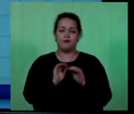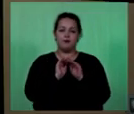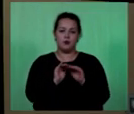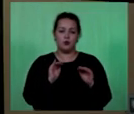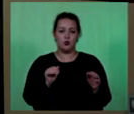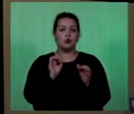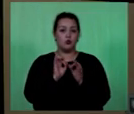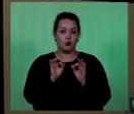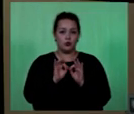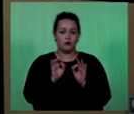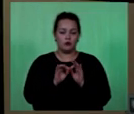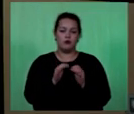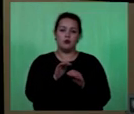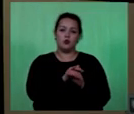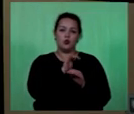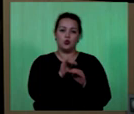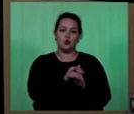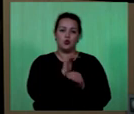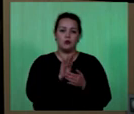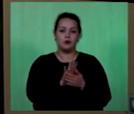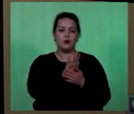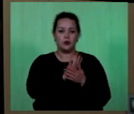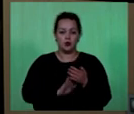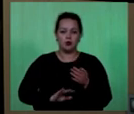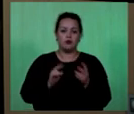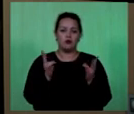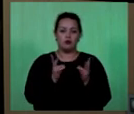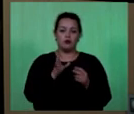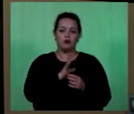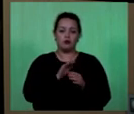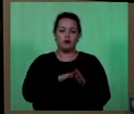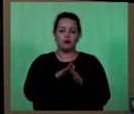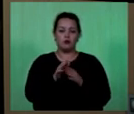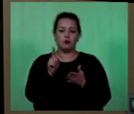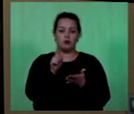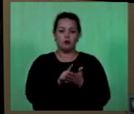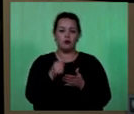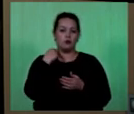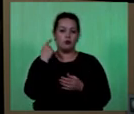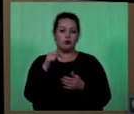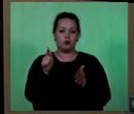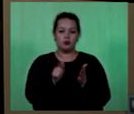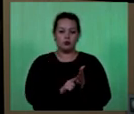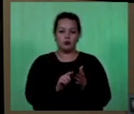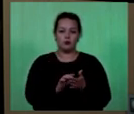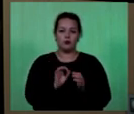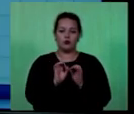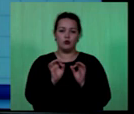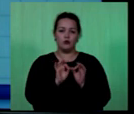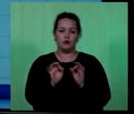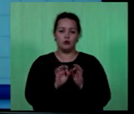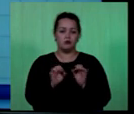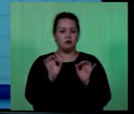проверили молодцы далее вам нужно было выполнить задание номер 7 проверьте